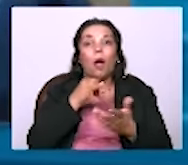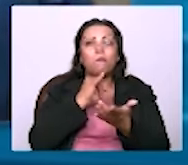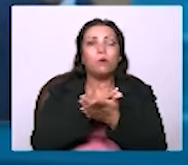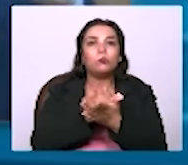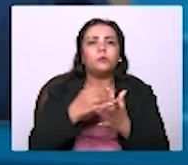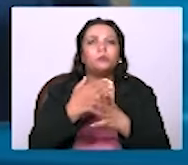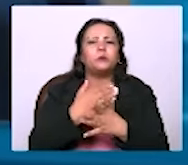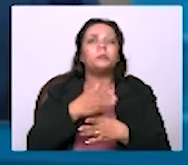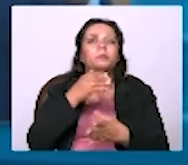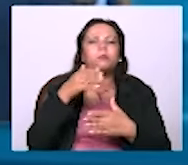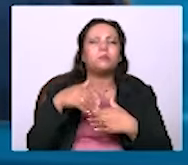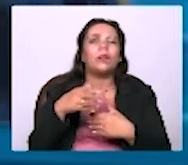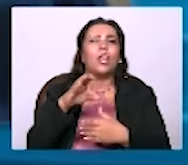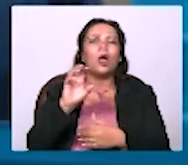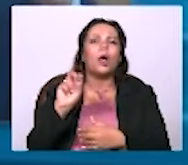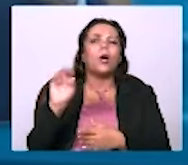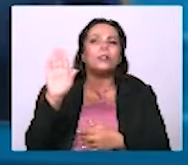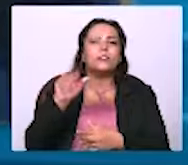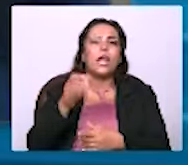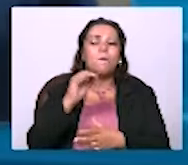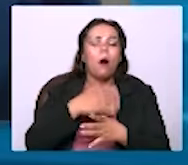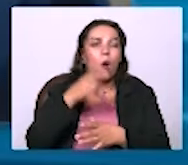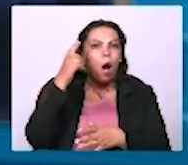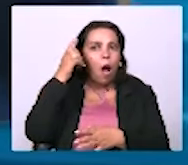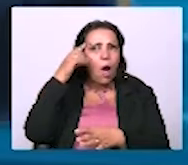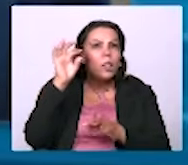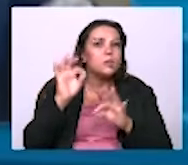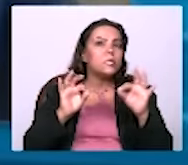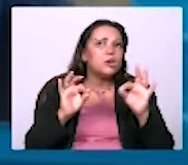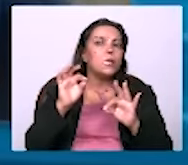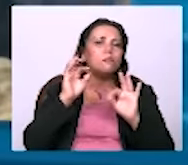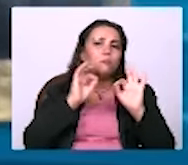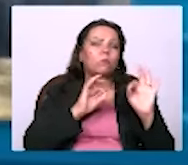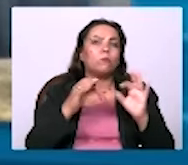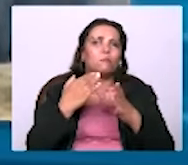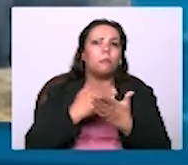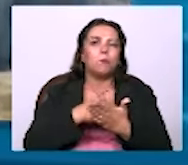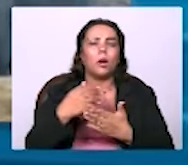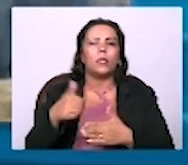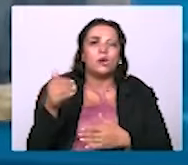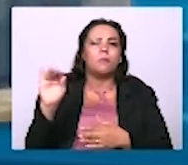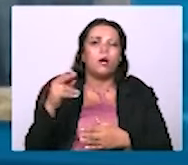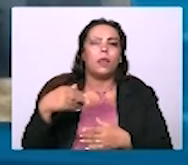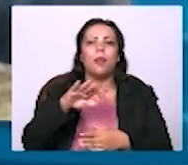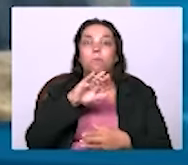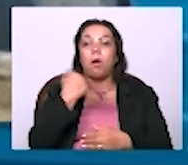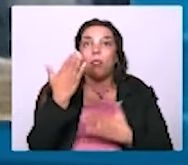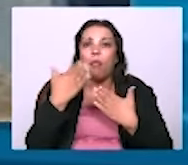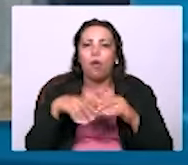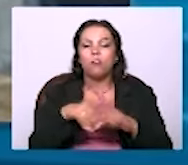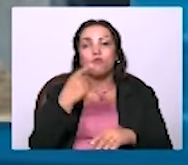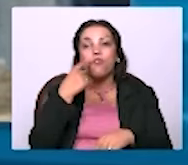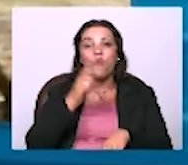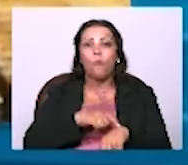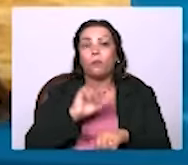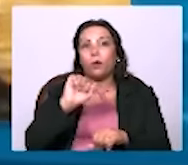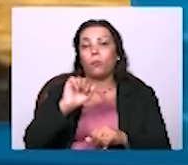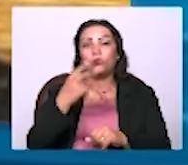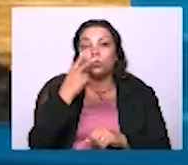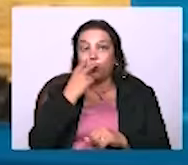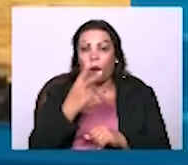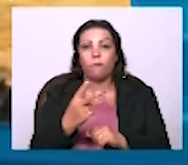القسام وكان ايضا عقلا سياسيا وبخاصه بعد اغتيال اسماعيل هنيه هو شهد في عهده